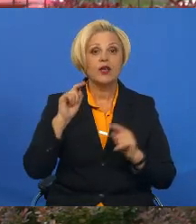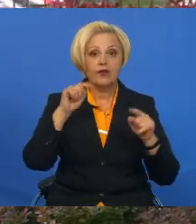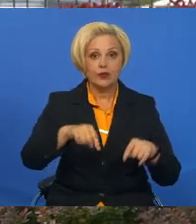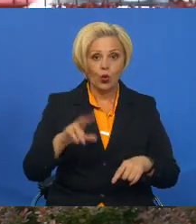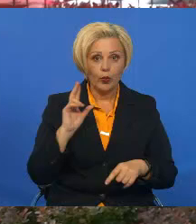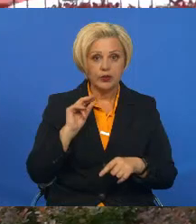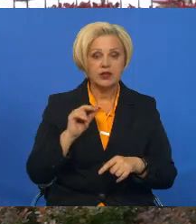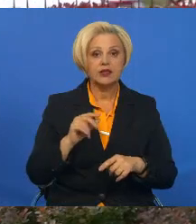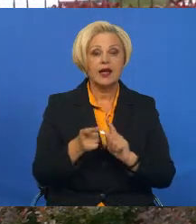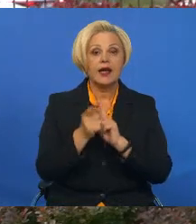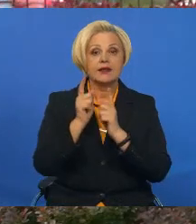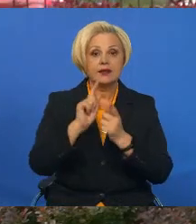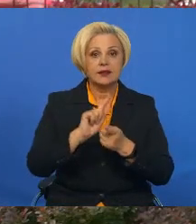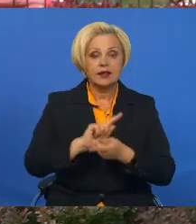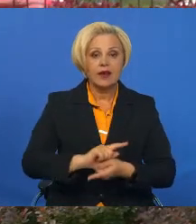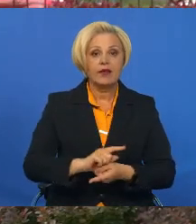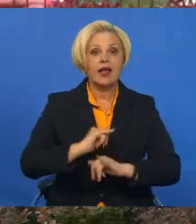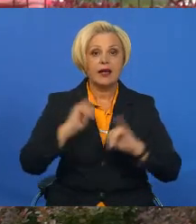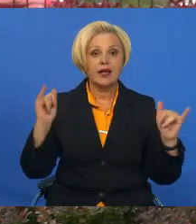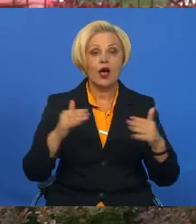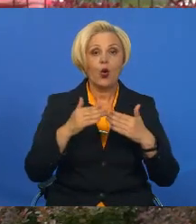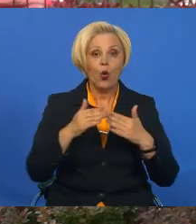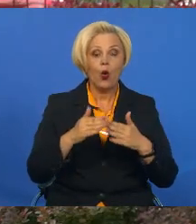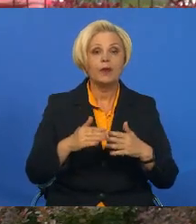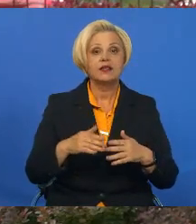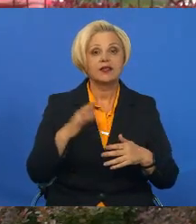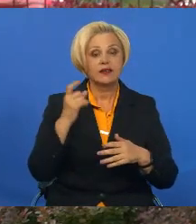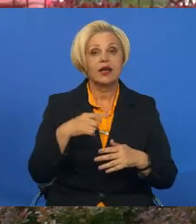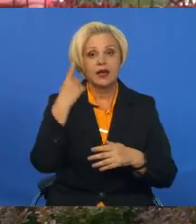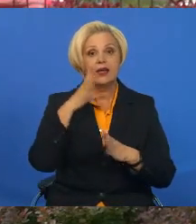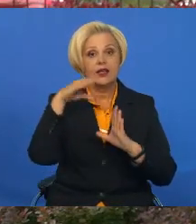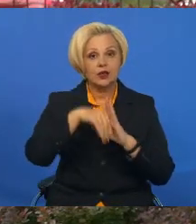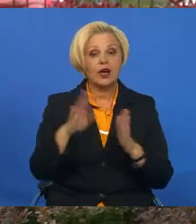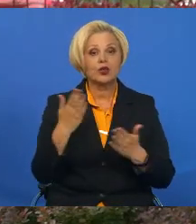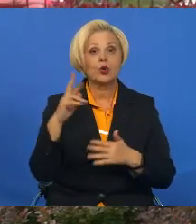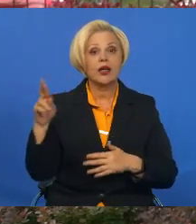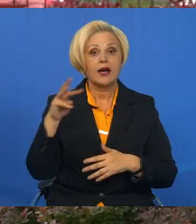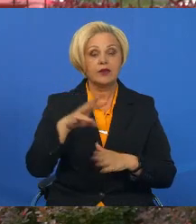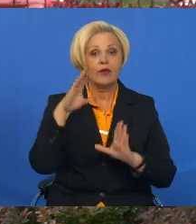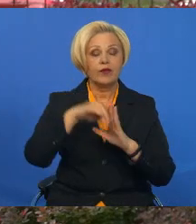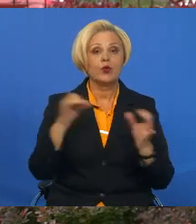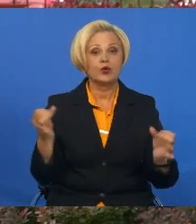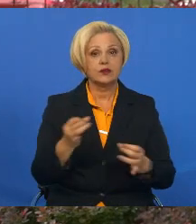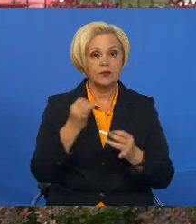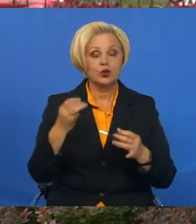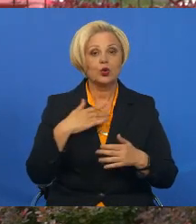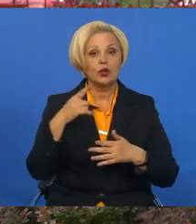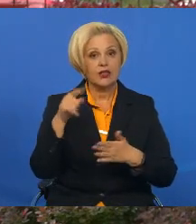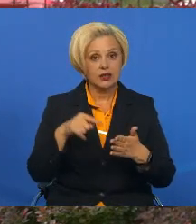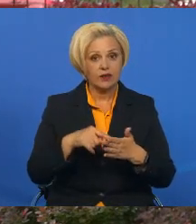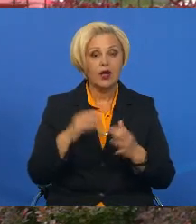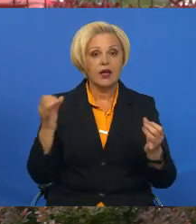числе становлению Гомельского цирка и личному вкладу, который Яков Михайлович внес в историю нашего города и в